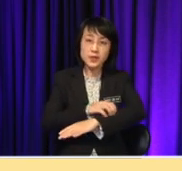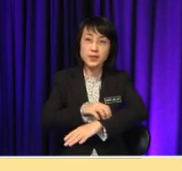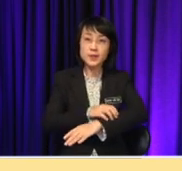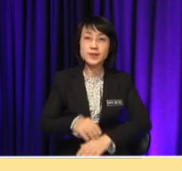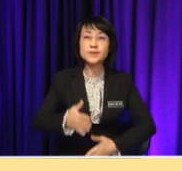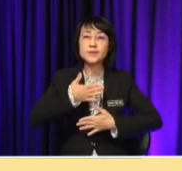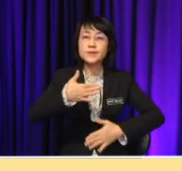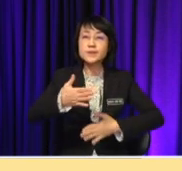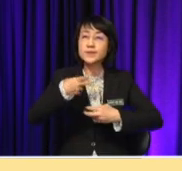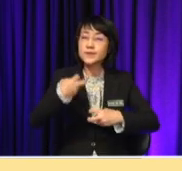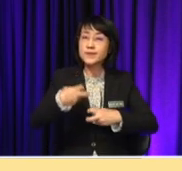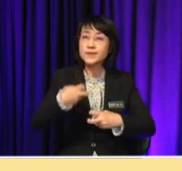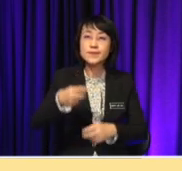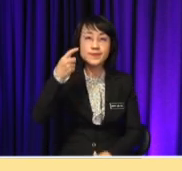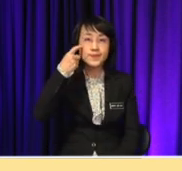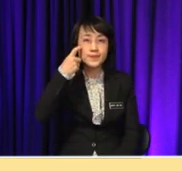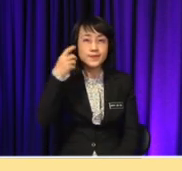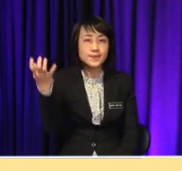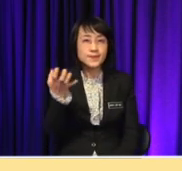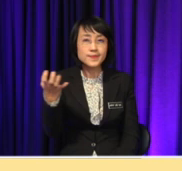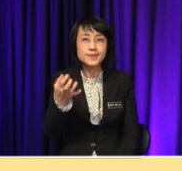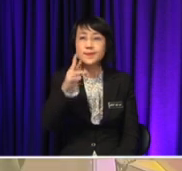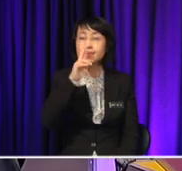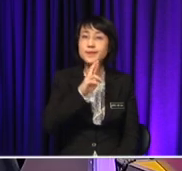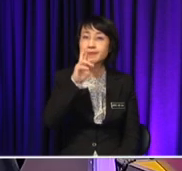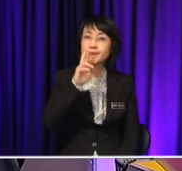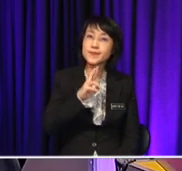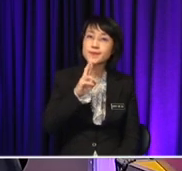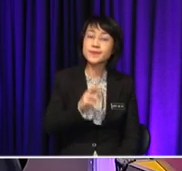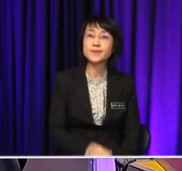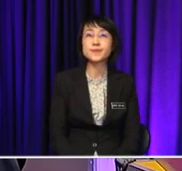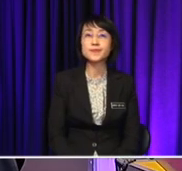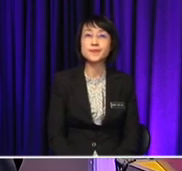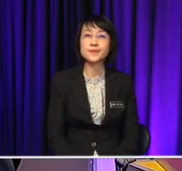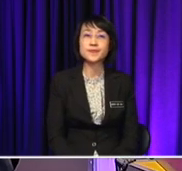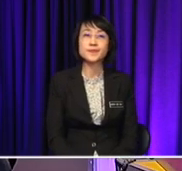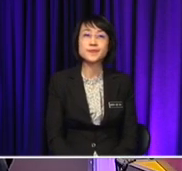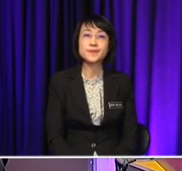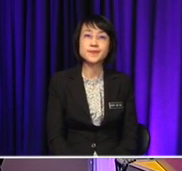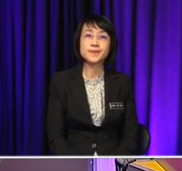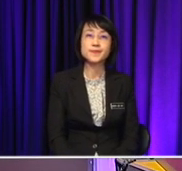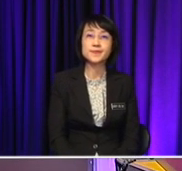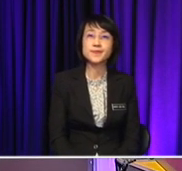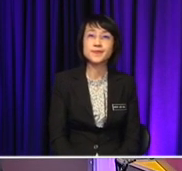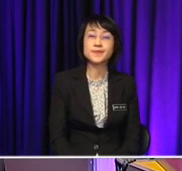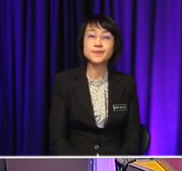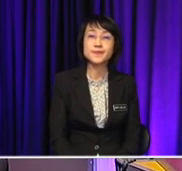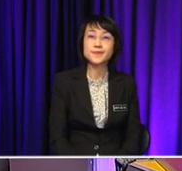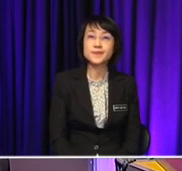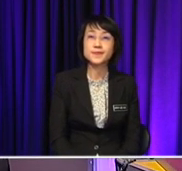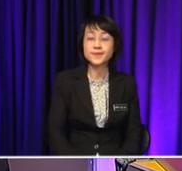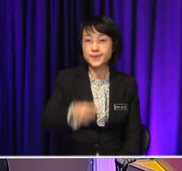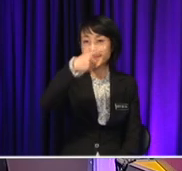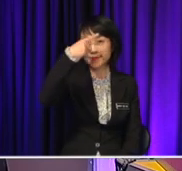kenapa suka kau tuh penyakit sakit mati Bro hanya mati Nah bukan menangis tak dijawab soalnya tetapi ini